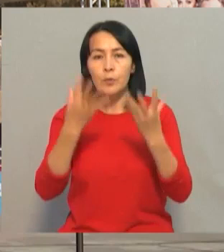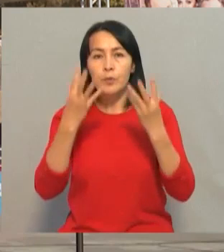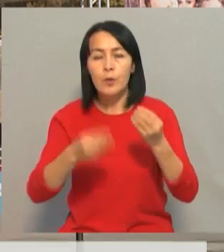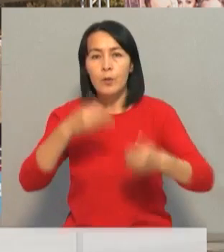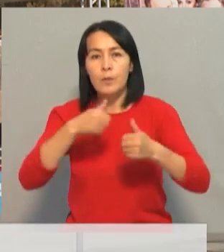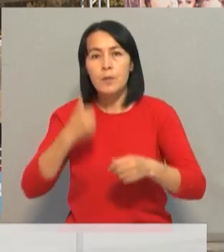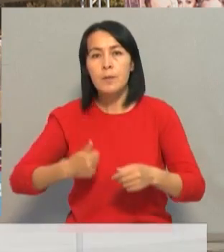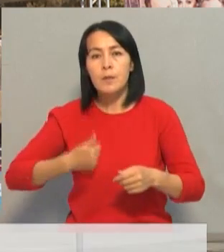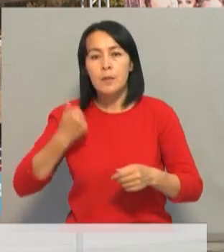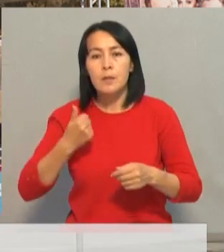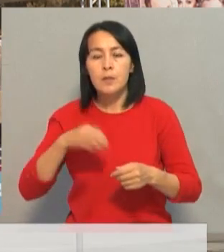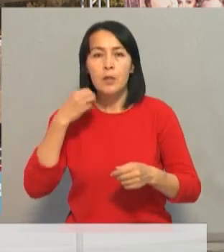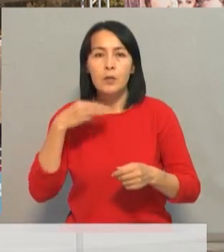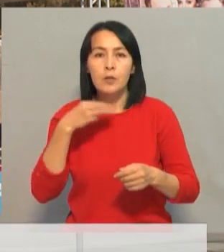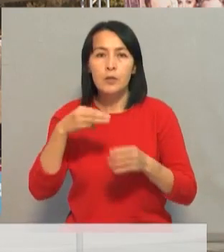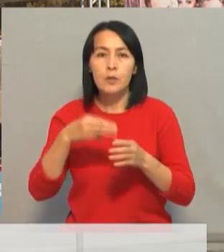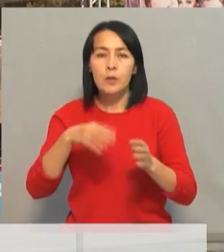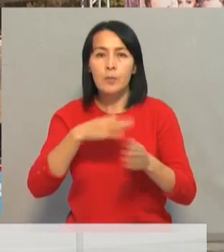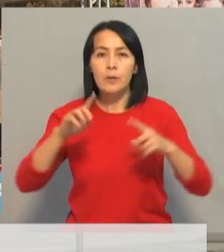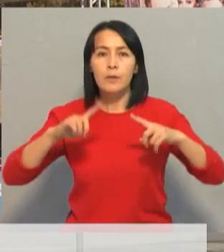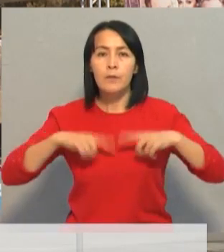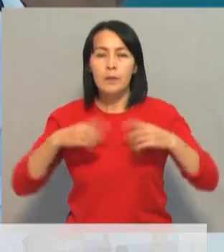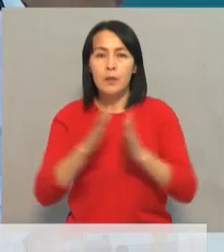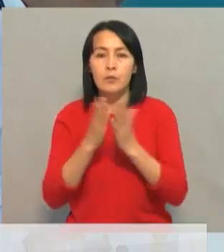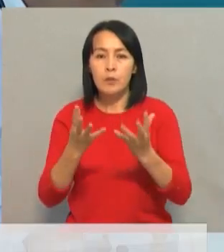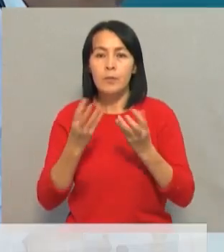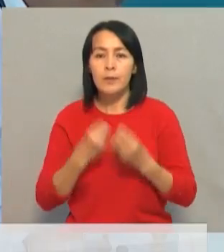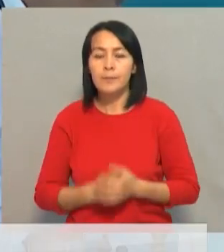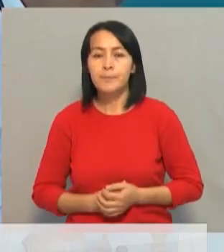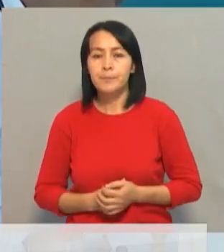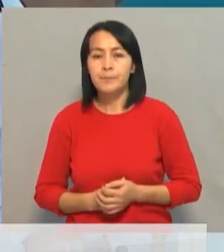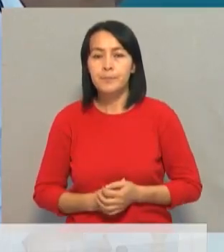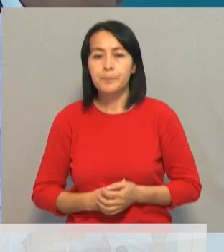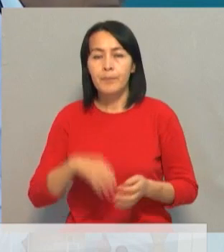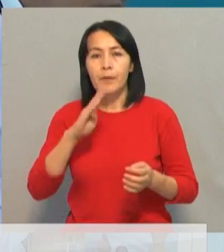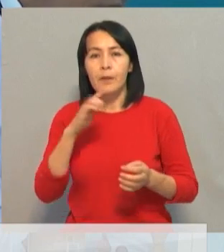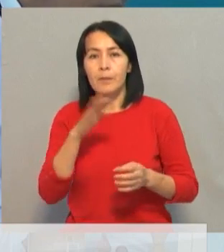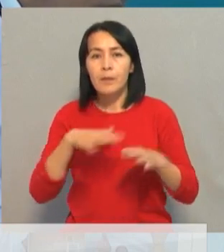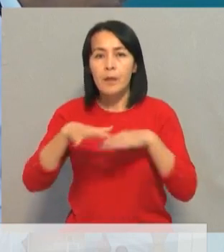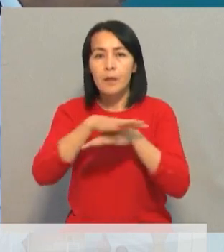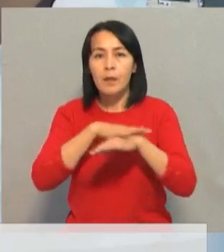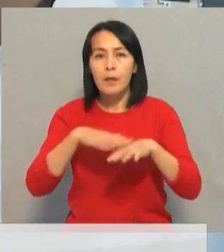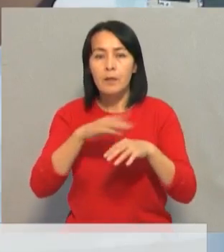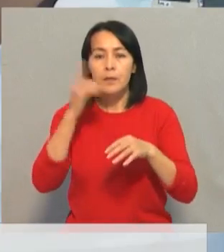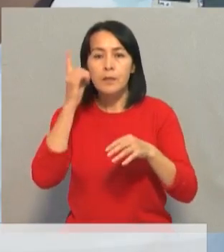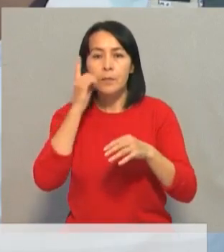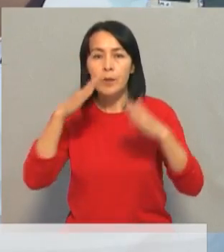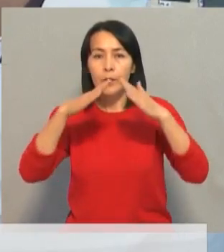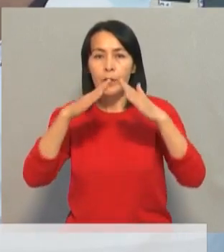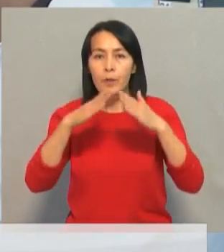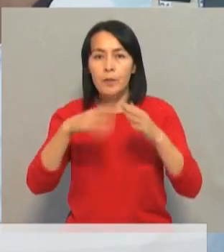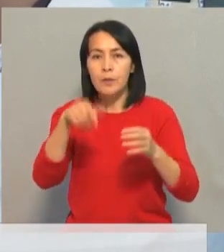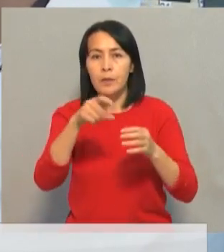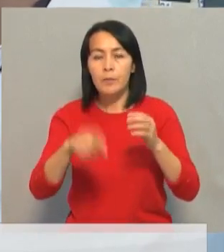байқауда белсенділік танытқандар Түркістанда болатын гранд финалға жолдама алады. Әл-Фараби алаңында тігілген мобильді киіз үйде